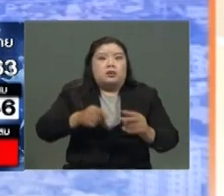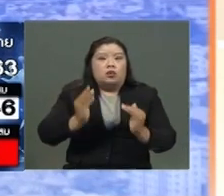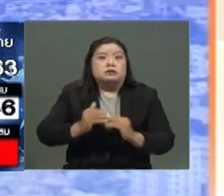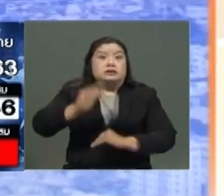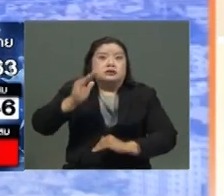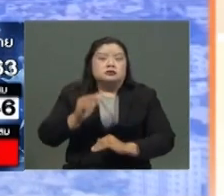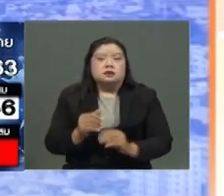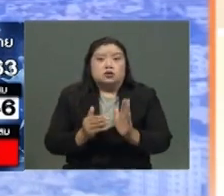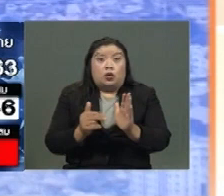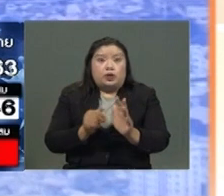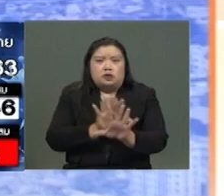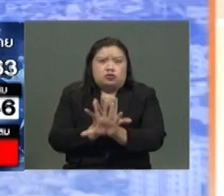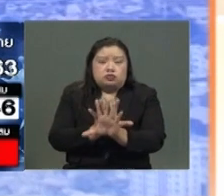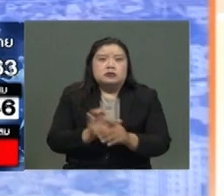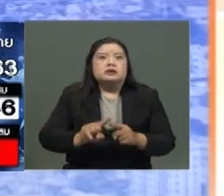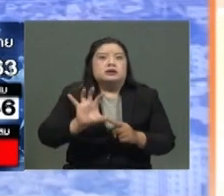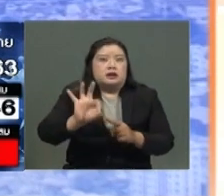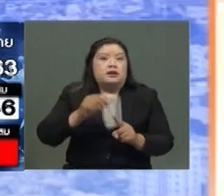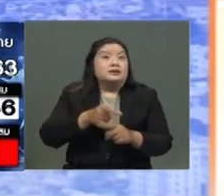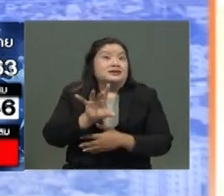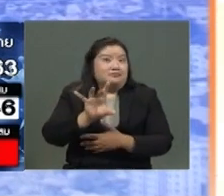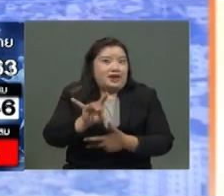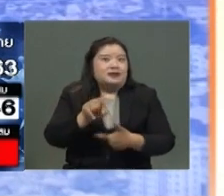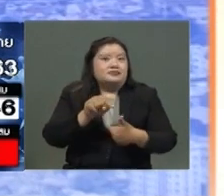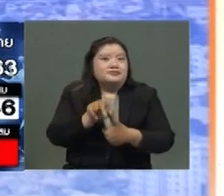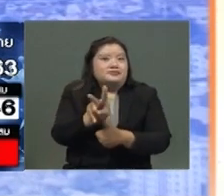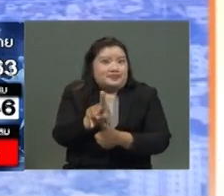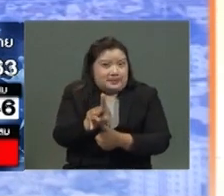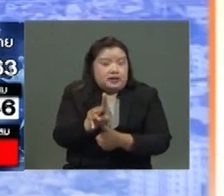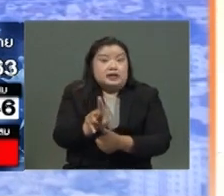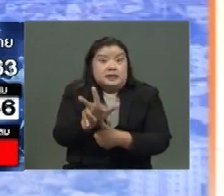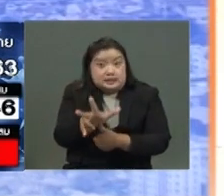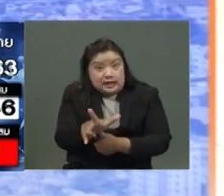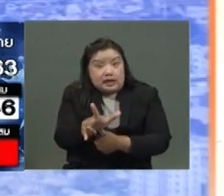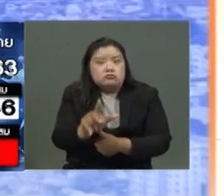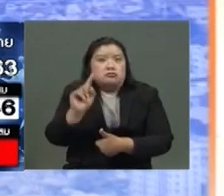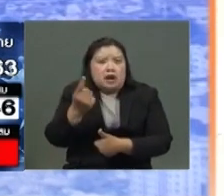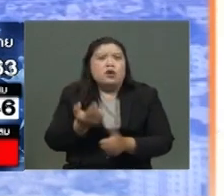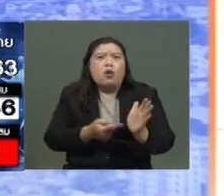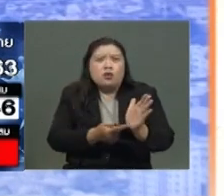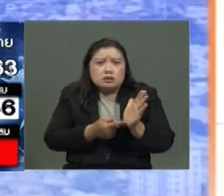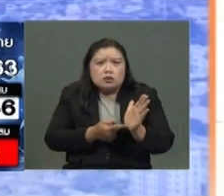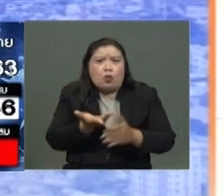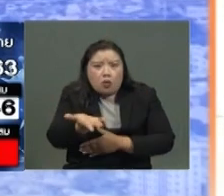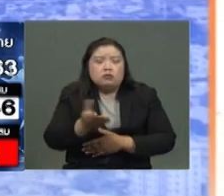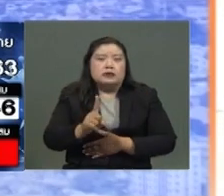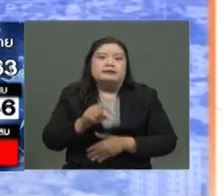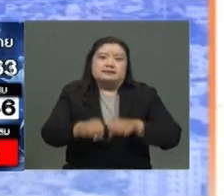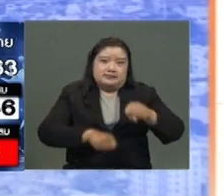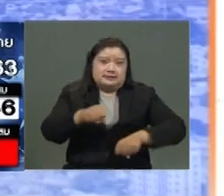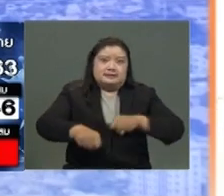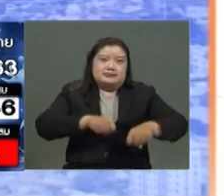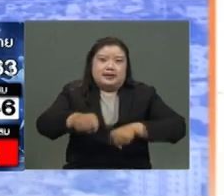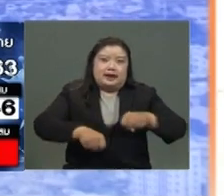ต่างๆตรงนี้ในวันที่9สิงหาคมแล้วก็ทางจังหวัดเสนอขึ้นมาอีกอันนึงครับคือการปั่นจักรยานนะครับ